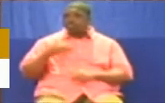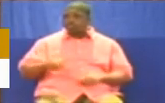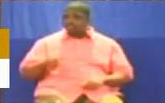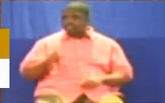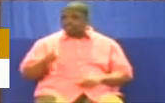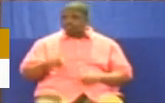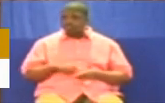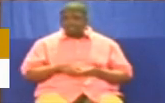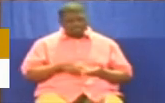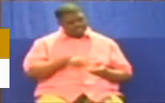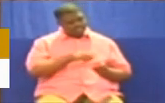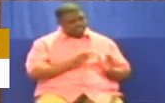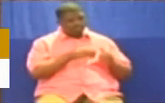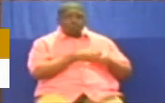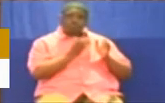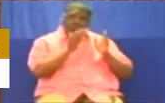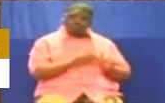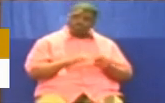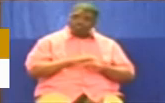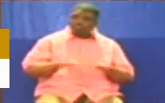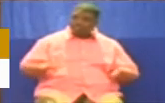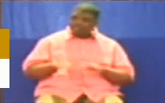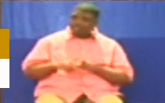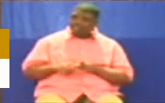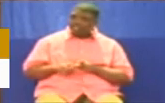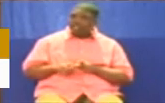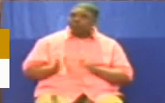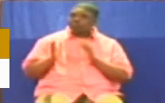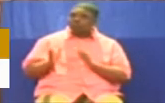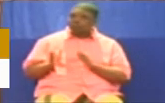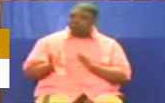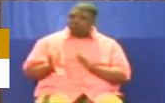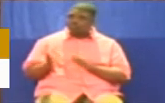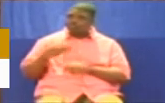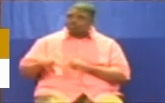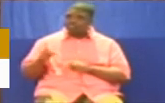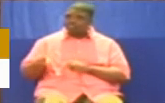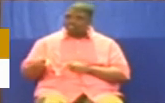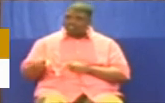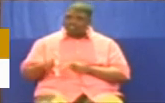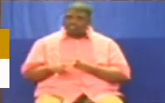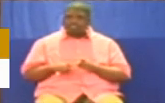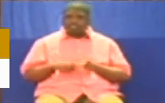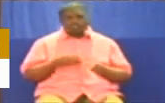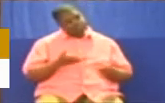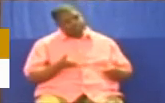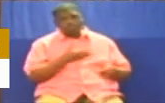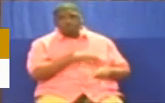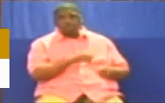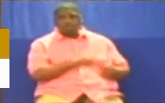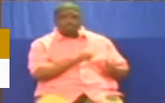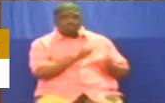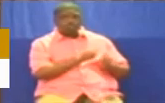sectoral committees, kuna sector councils za mawaziri, kuna council of ministers ambayo ni ya mawaziri wa foreign affairs. Kwa hiyo